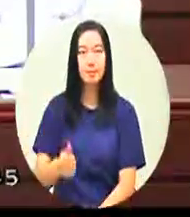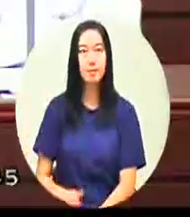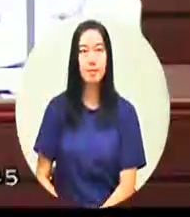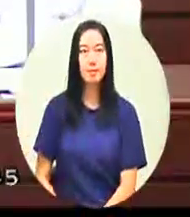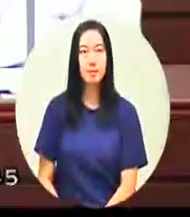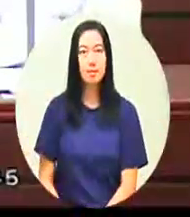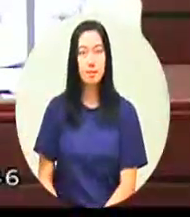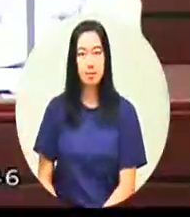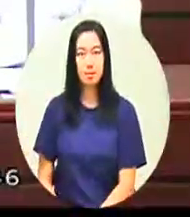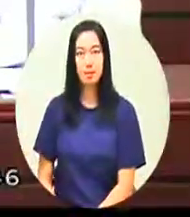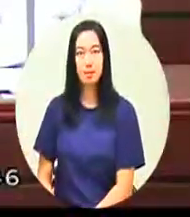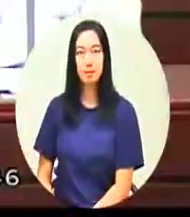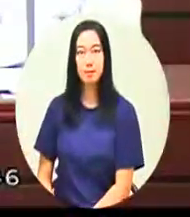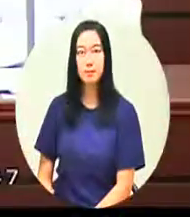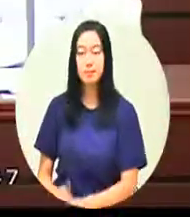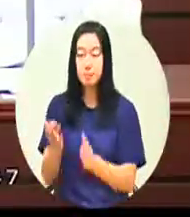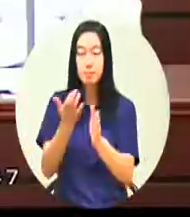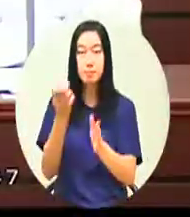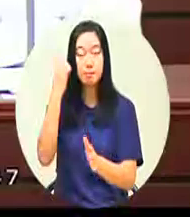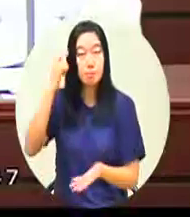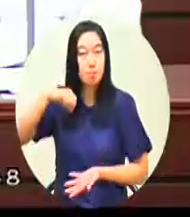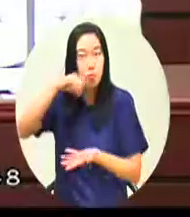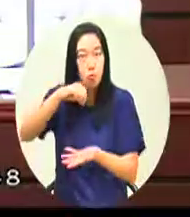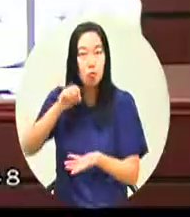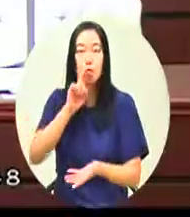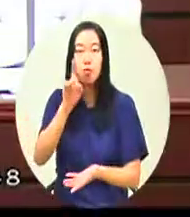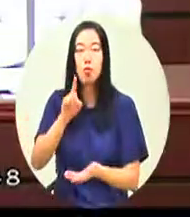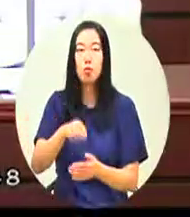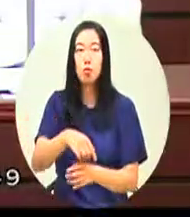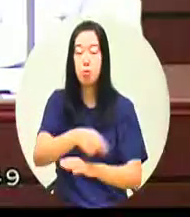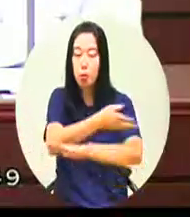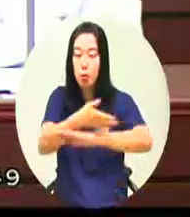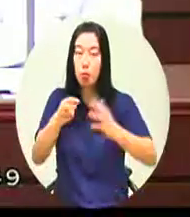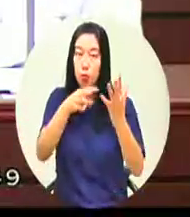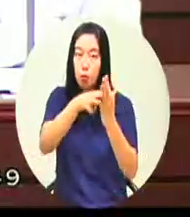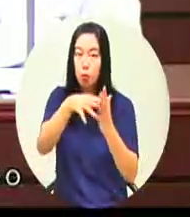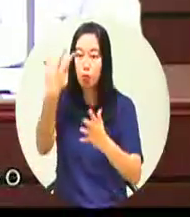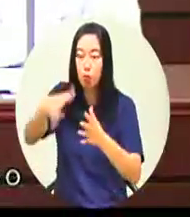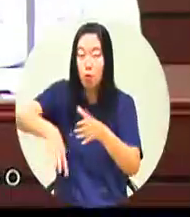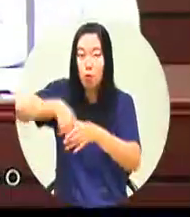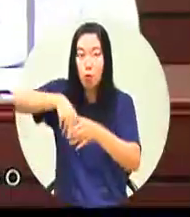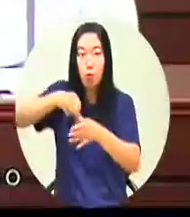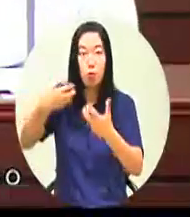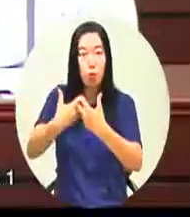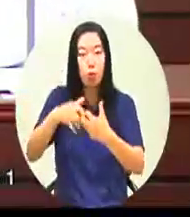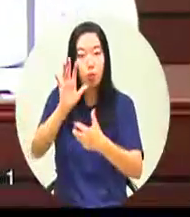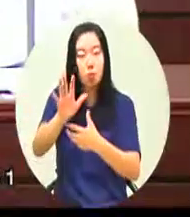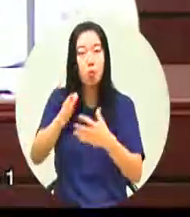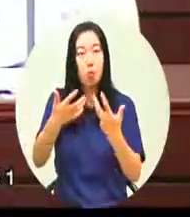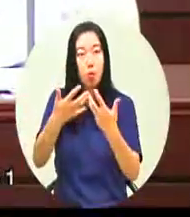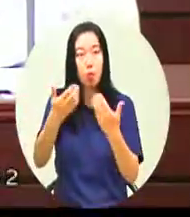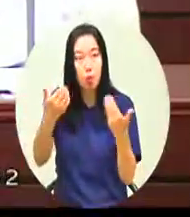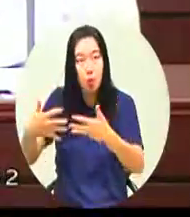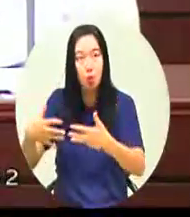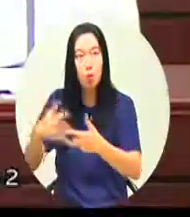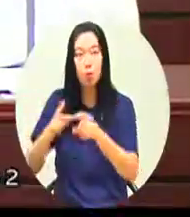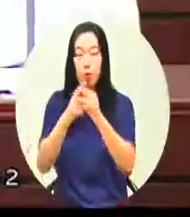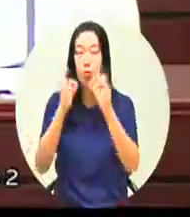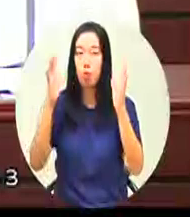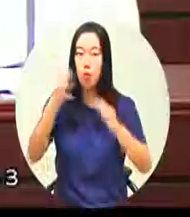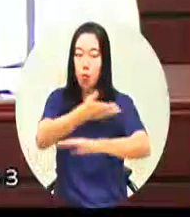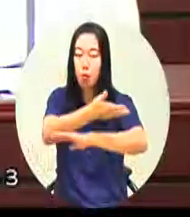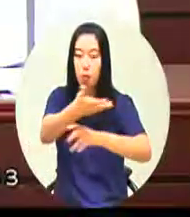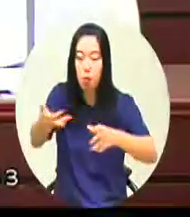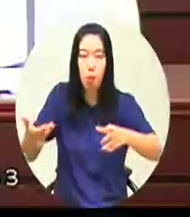为上次议员有提到我们那个西洲抽水站的一些相关问题，还有刚刚的这个中正五排水的清